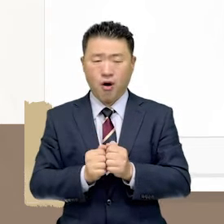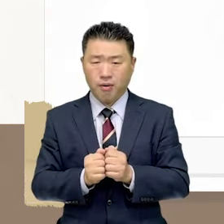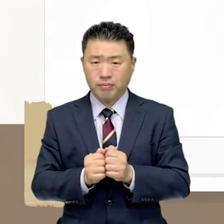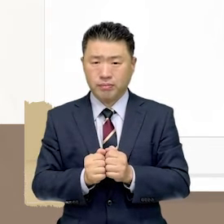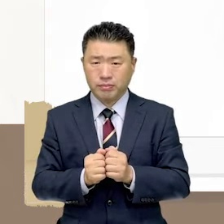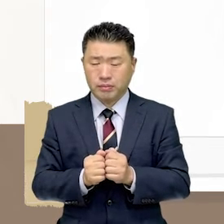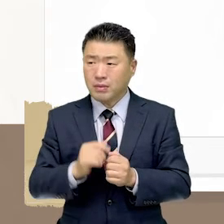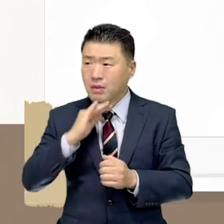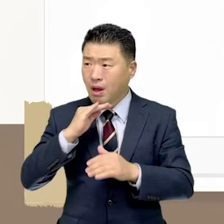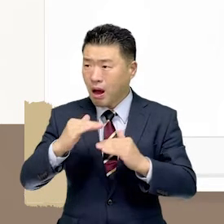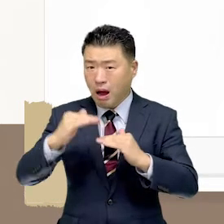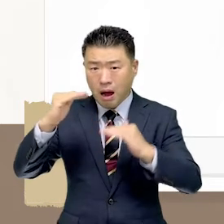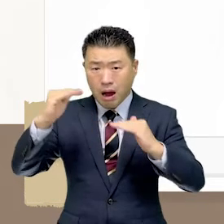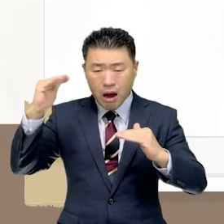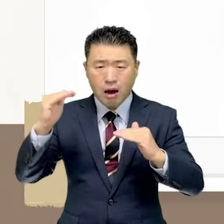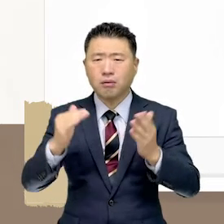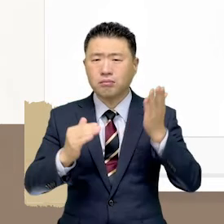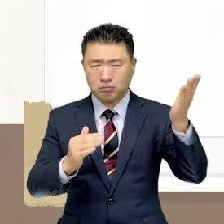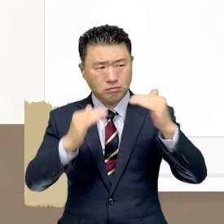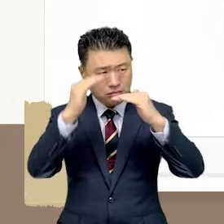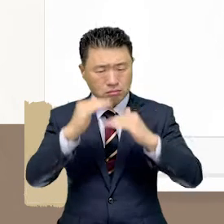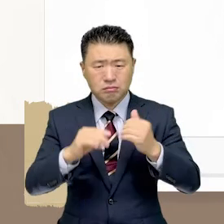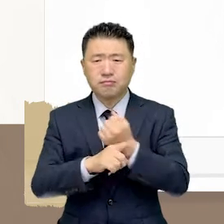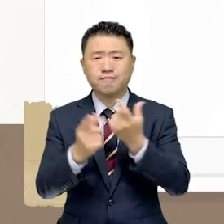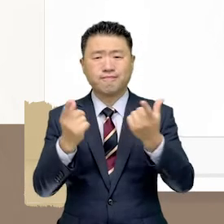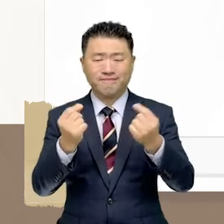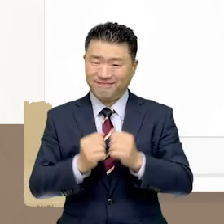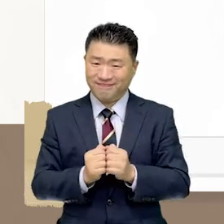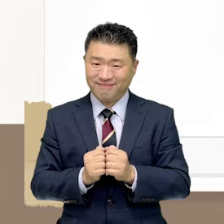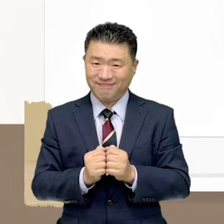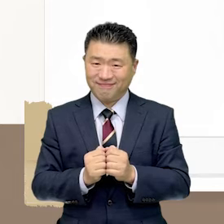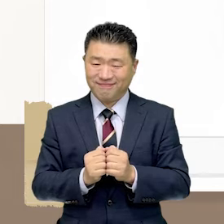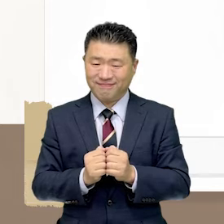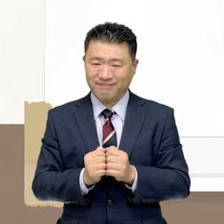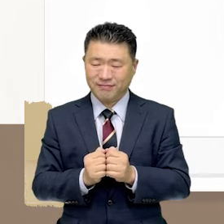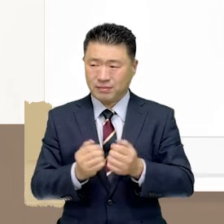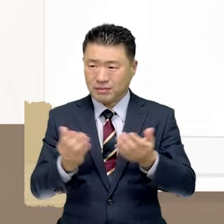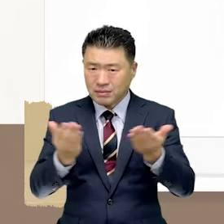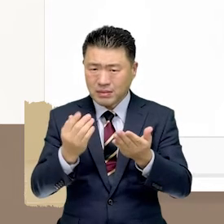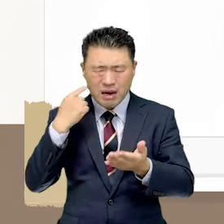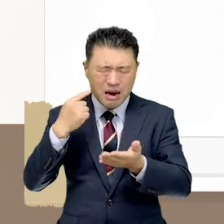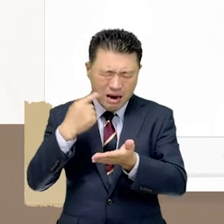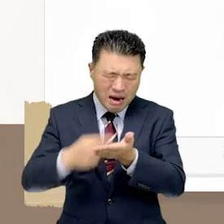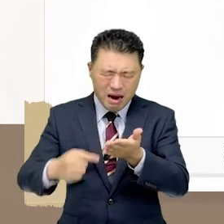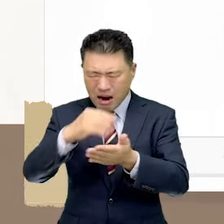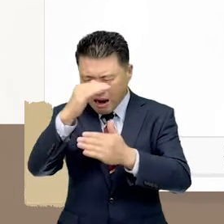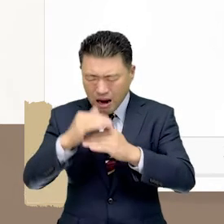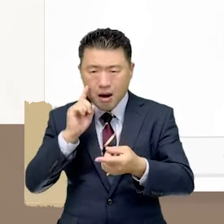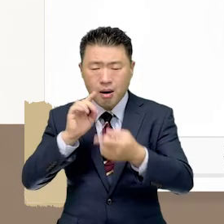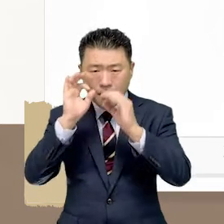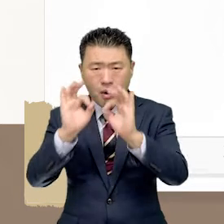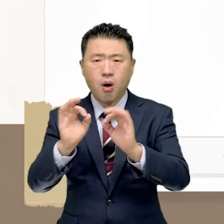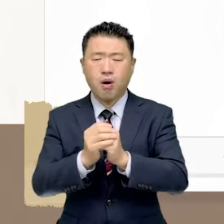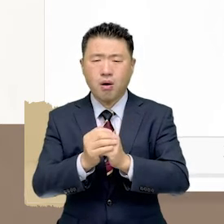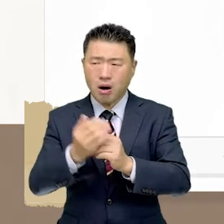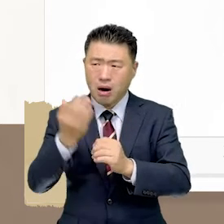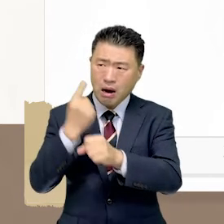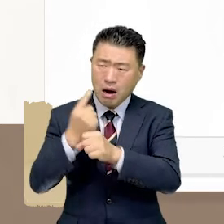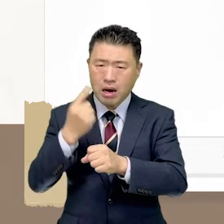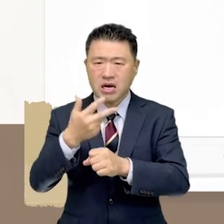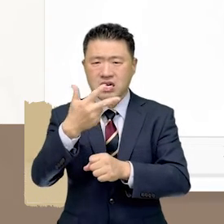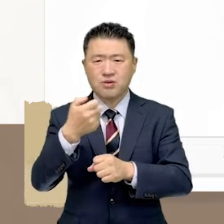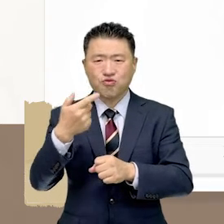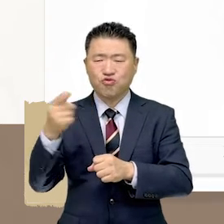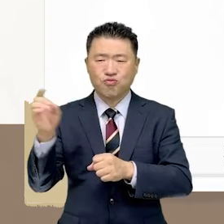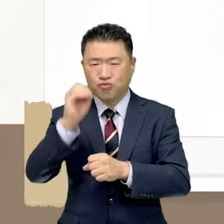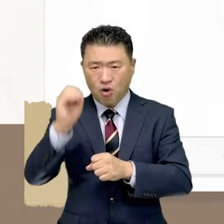재해자의 연령대는 그래프와 같은 분포를 보이고 있습니다. 산업재해 발생 연령대는 장년 근로자 비율이